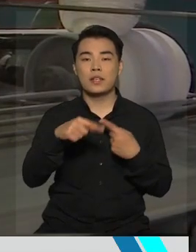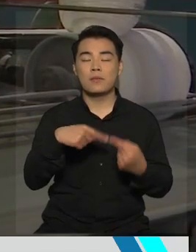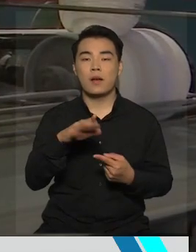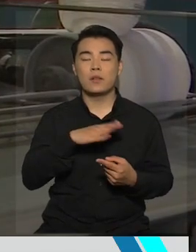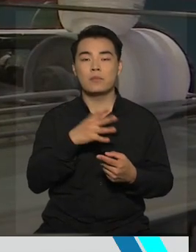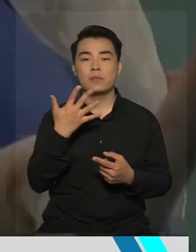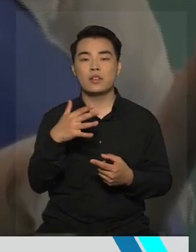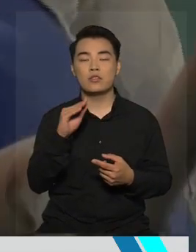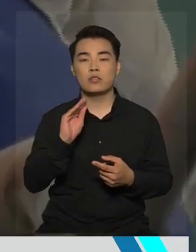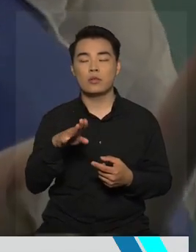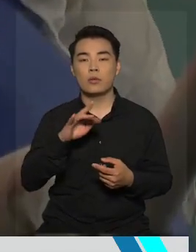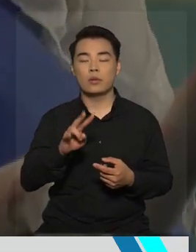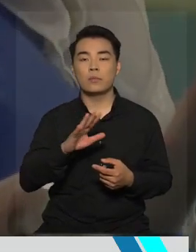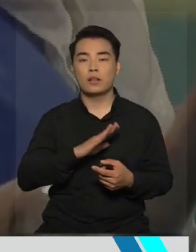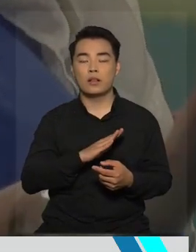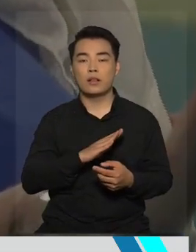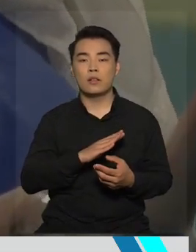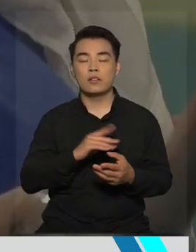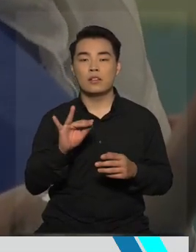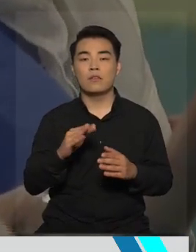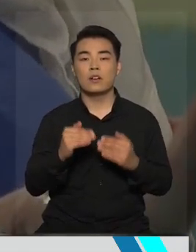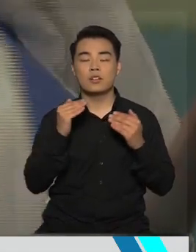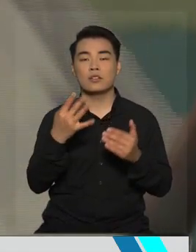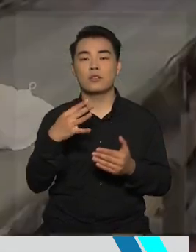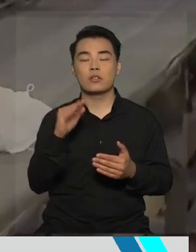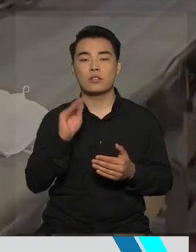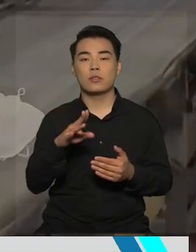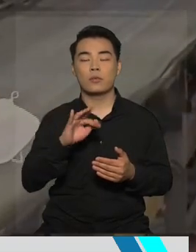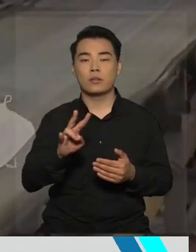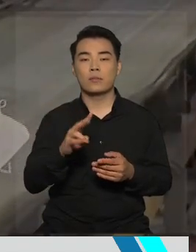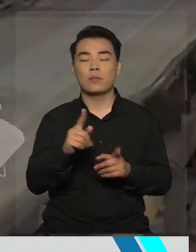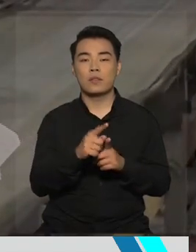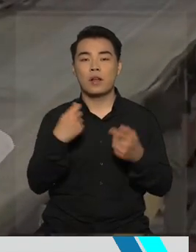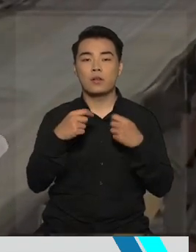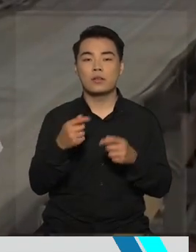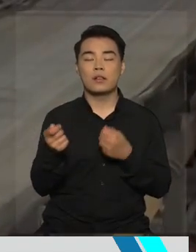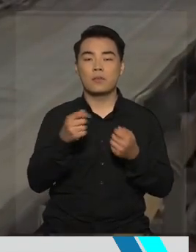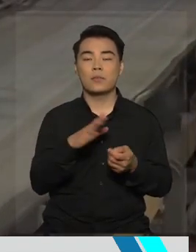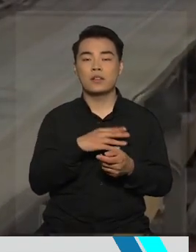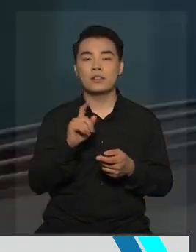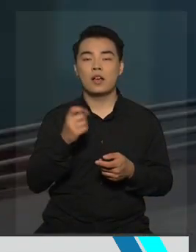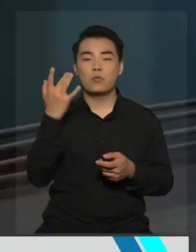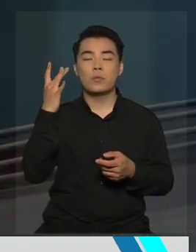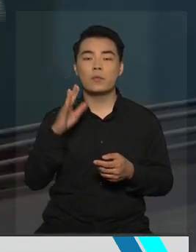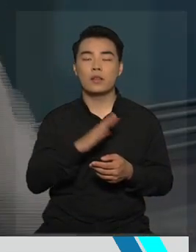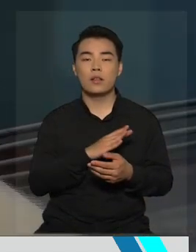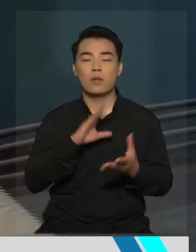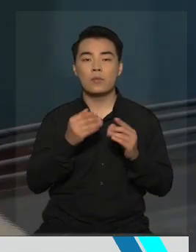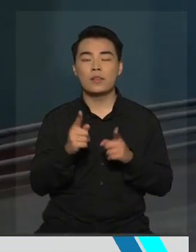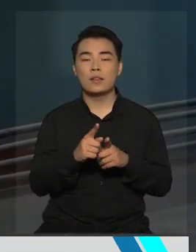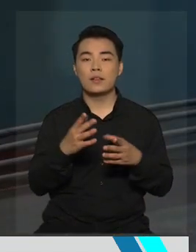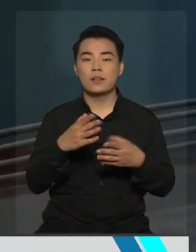более 50 тысяч тонн сахара. Еще свыше 40 тысяч тонн продукции к нам завезли из-за рубежа. Для сокращения